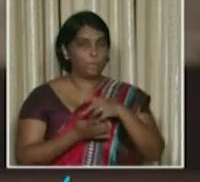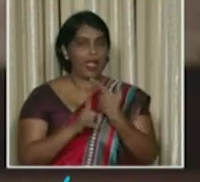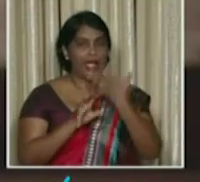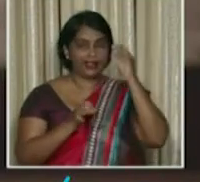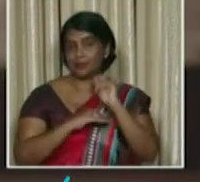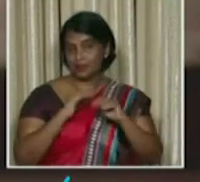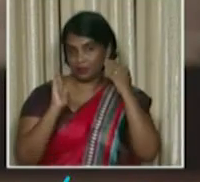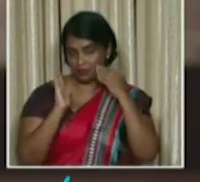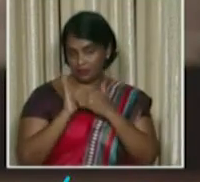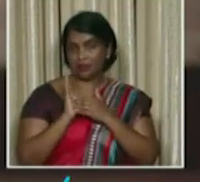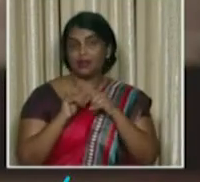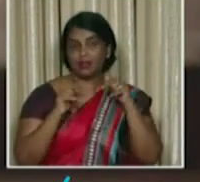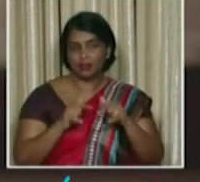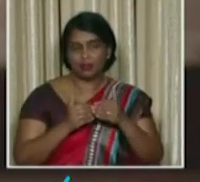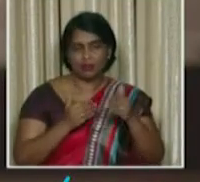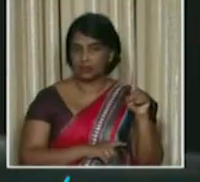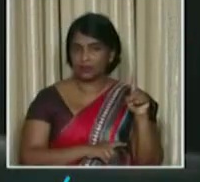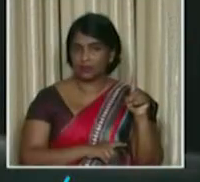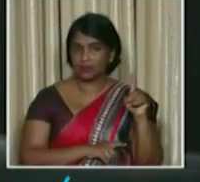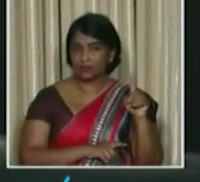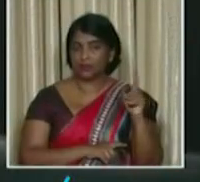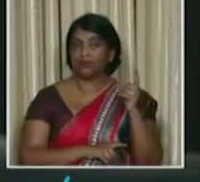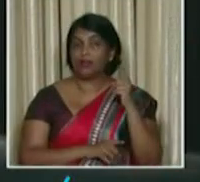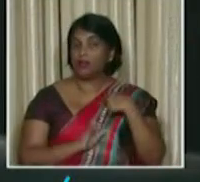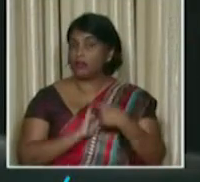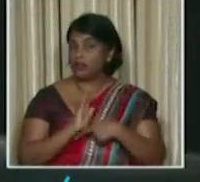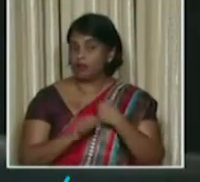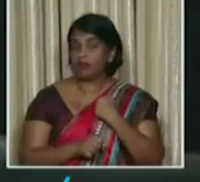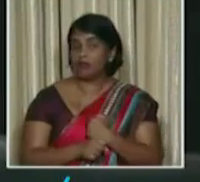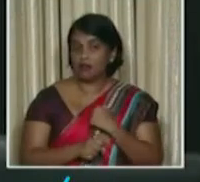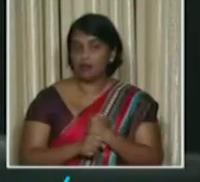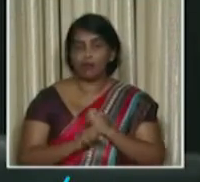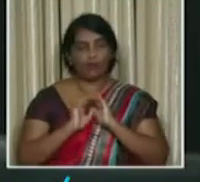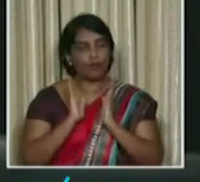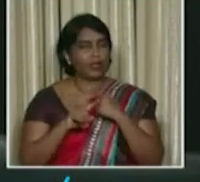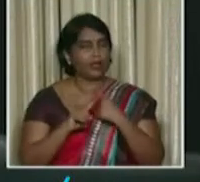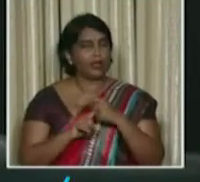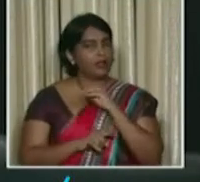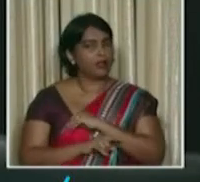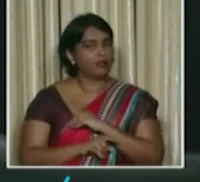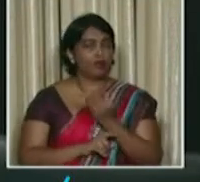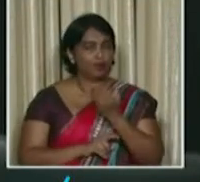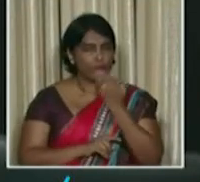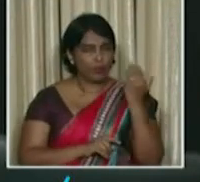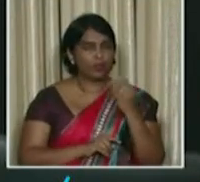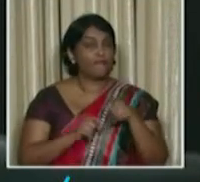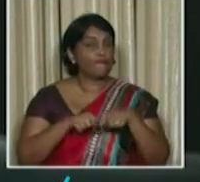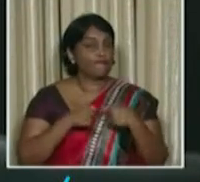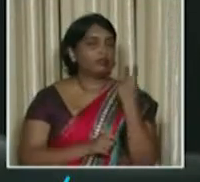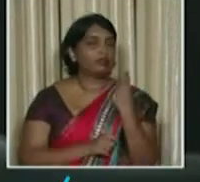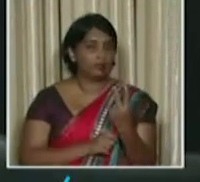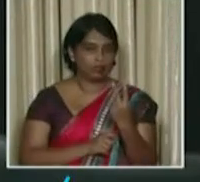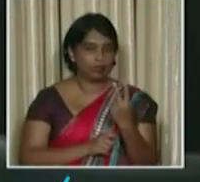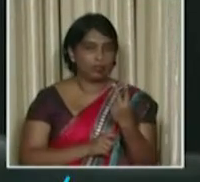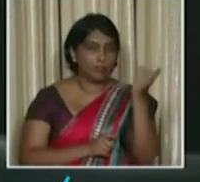දුම්රිය මාර්ගයේ තියෙන්නේ දැන් ඒක අතරමඟ නතර වෙලා තියෙනවා මේ ලංකා ආණ්ඩුව ගන්න මුළු බදු ආදායමෙන් දරන්න පුළුවන් වියදම් දෙකක්